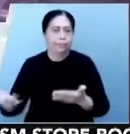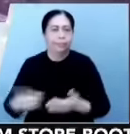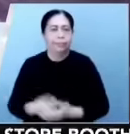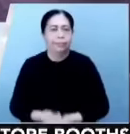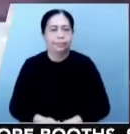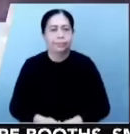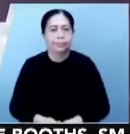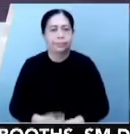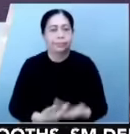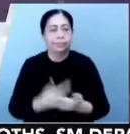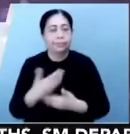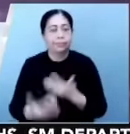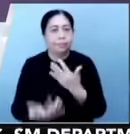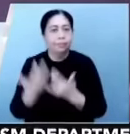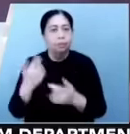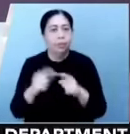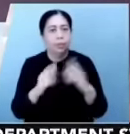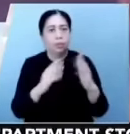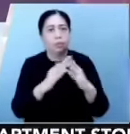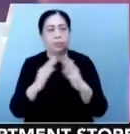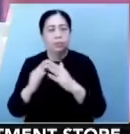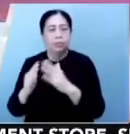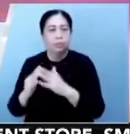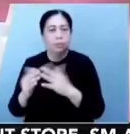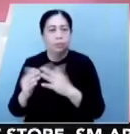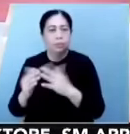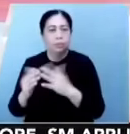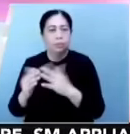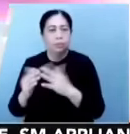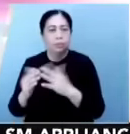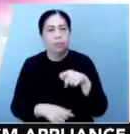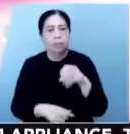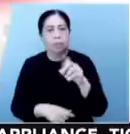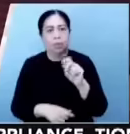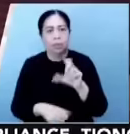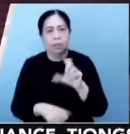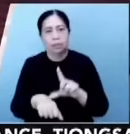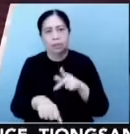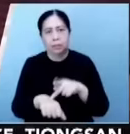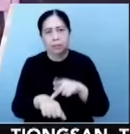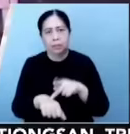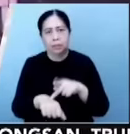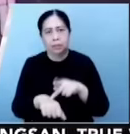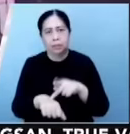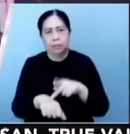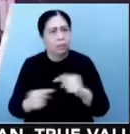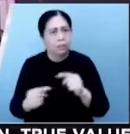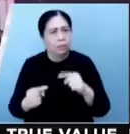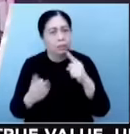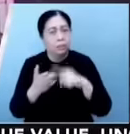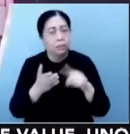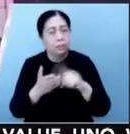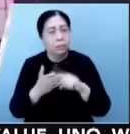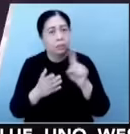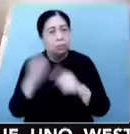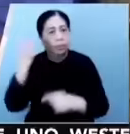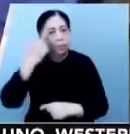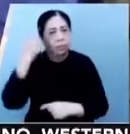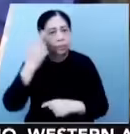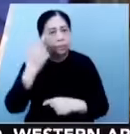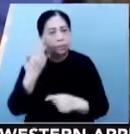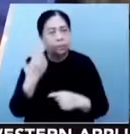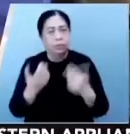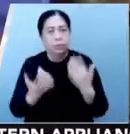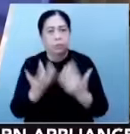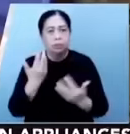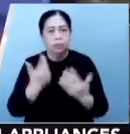Nasunog rin ang ilang kabahayan sa Barangay Zapote, Las Peñas City kagabi. Wala namang nasaktan at inaalam pa ang sanhi ng sunog. Para